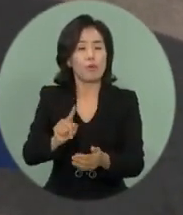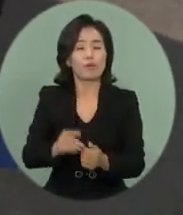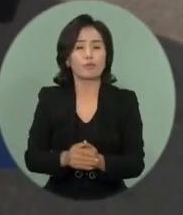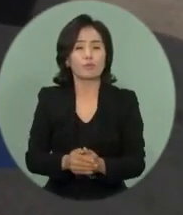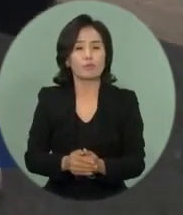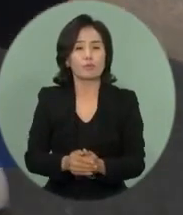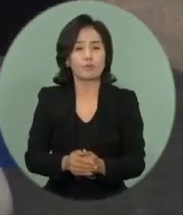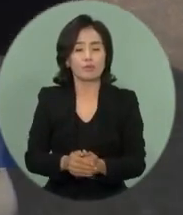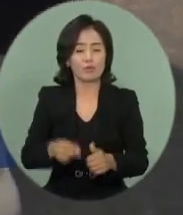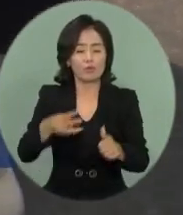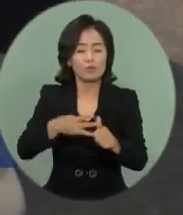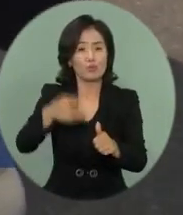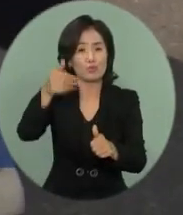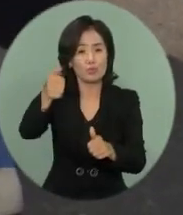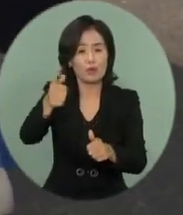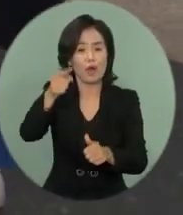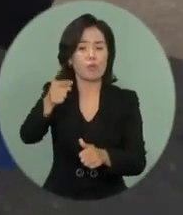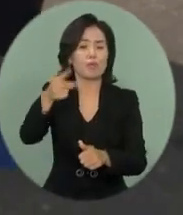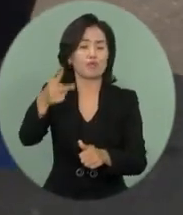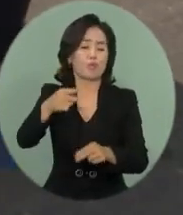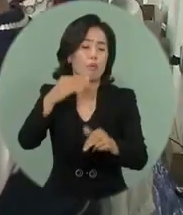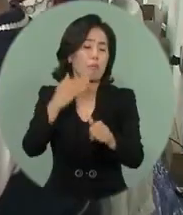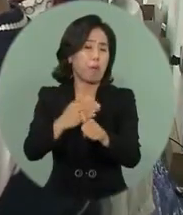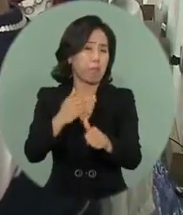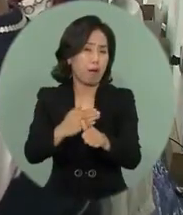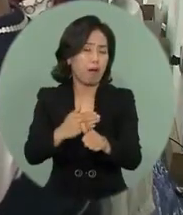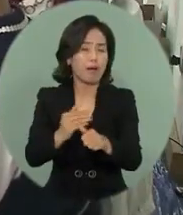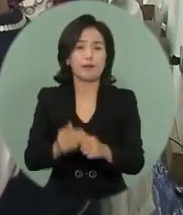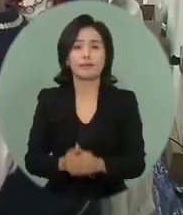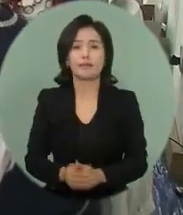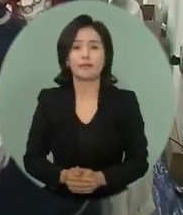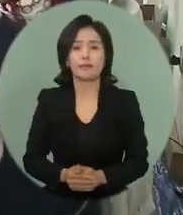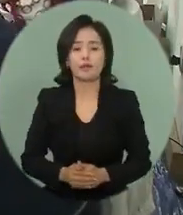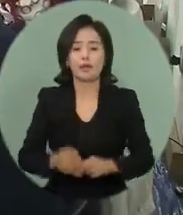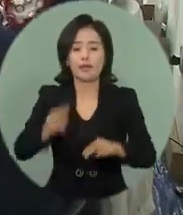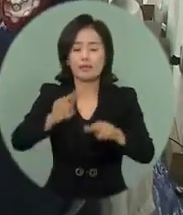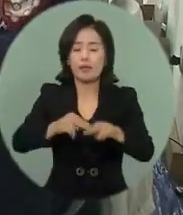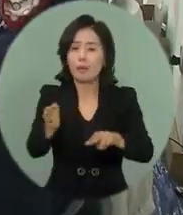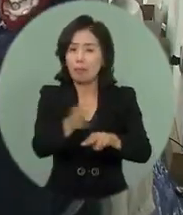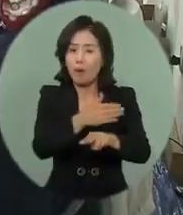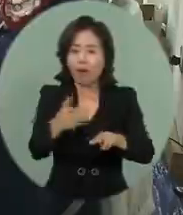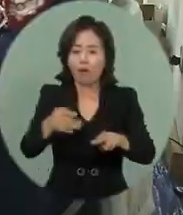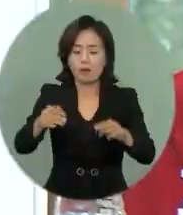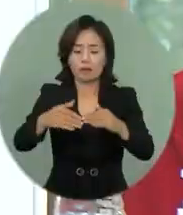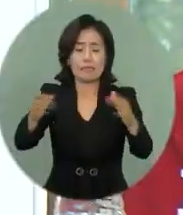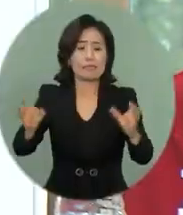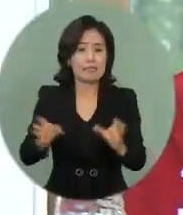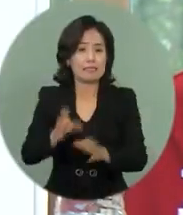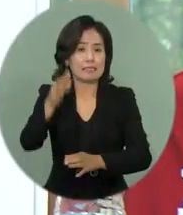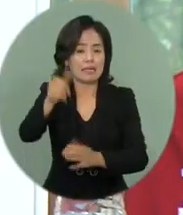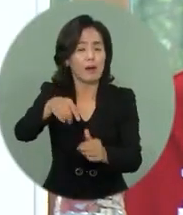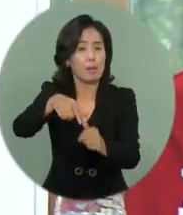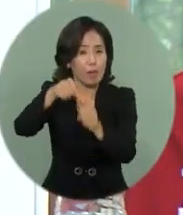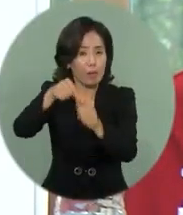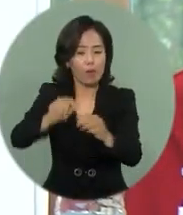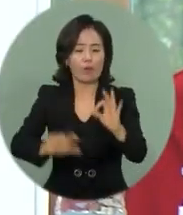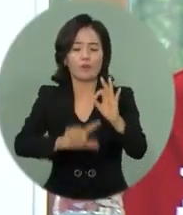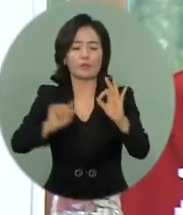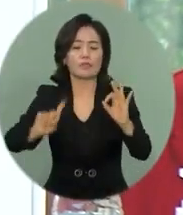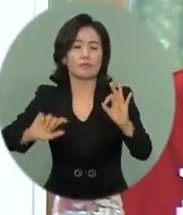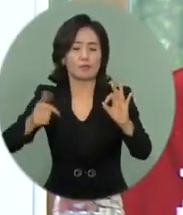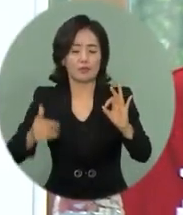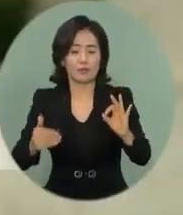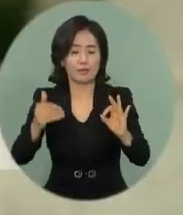아니요. 군수님이 한 번도 아니고 두 번이나 그러니까. 공석이 된 단체장을 새로 뽑는 재선거는 오는 10월